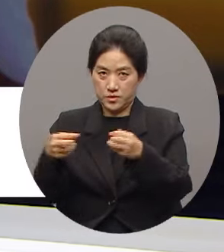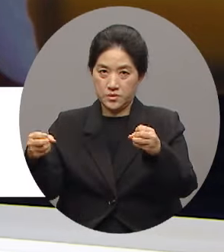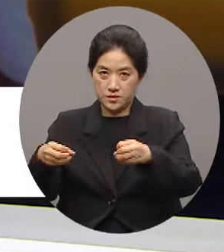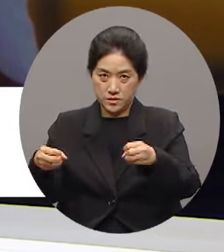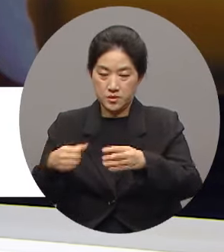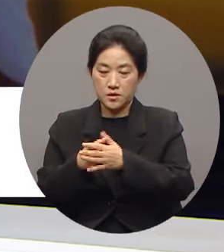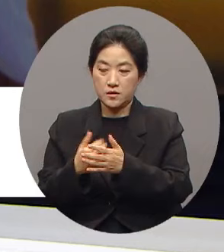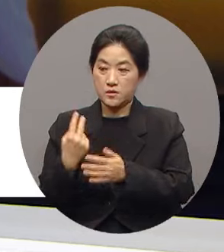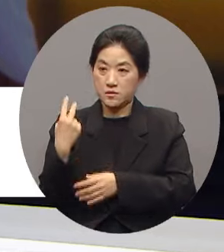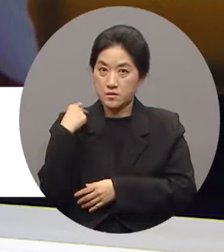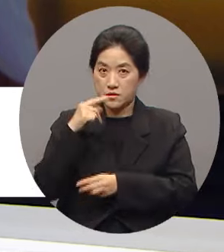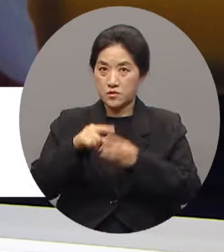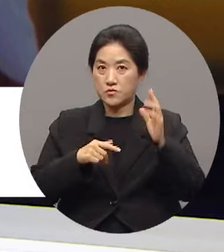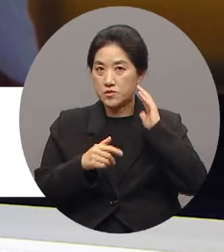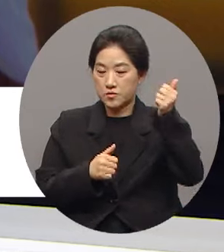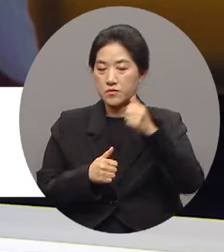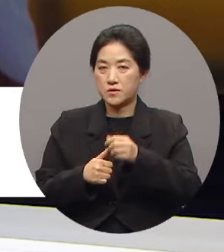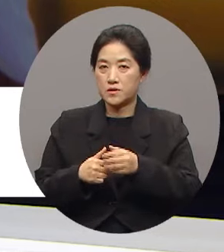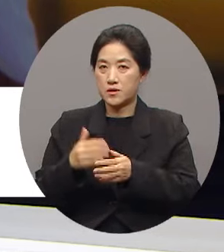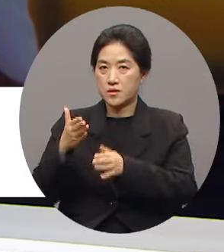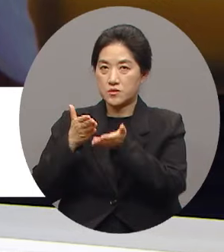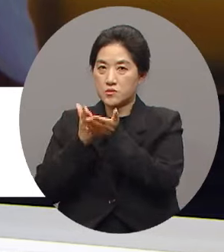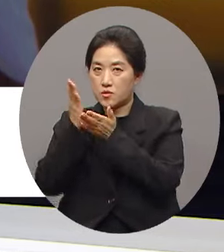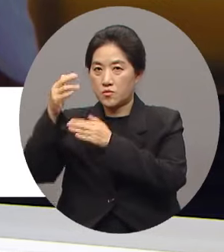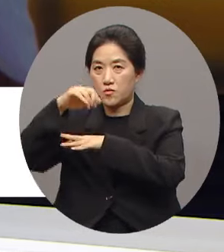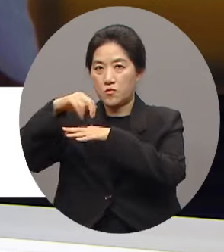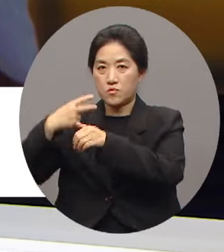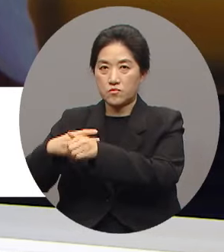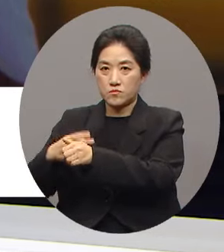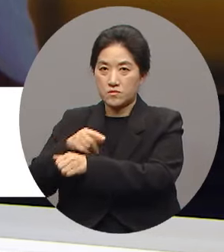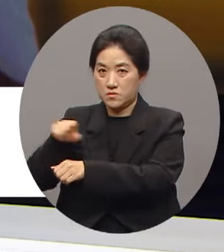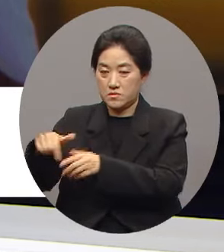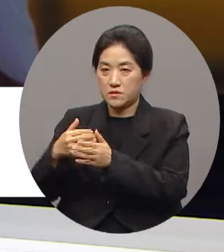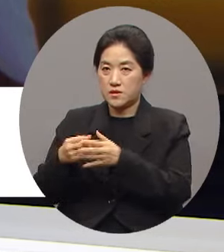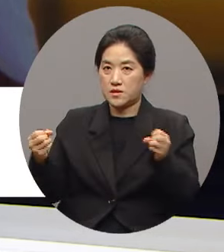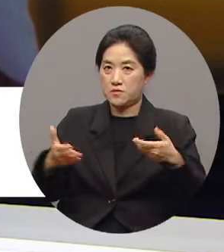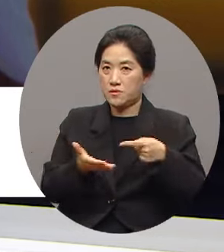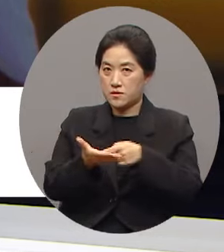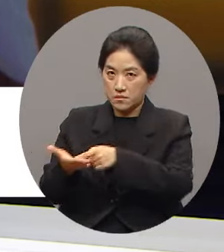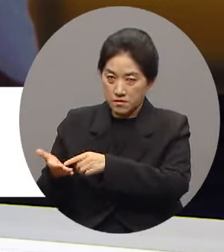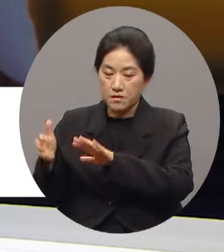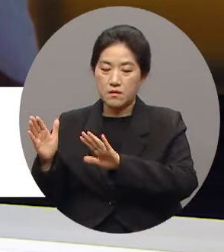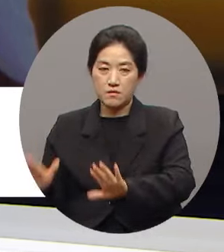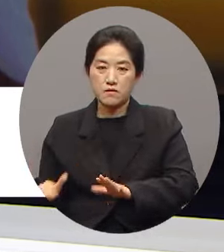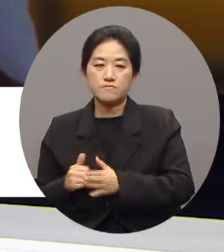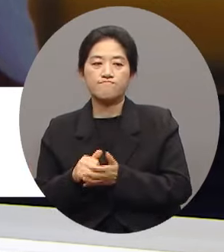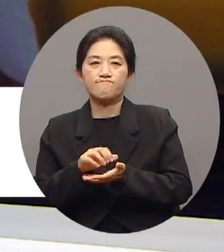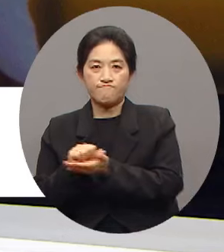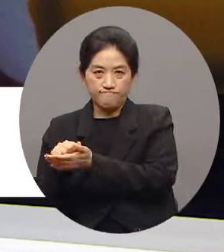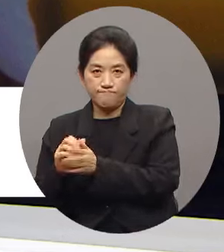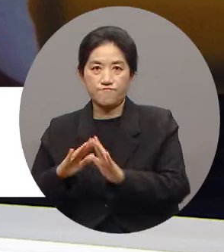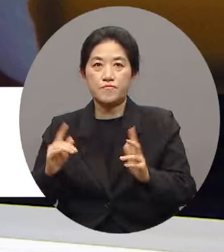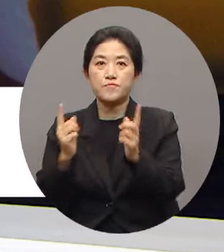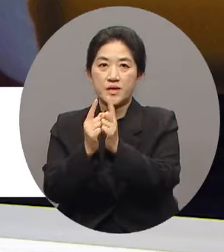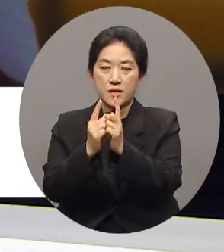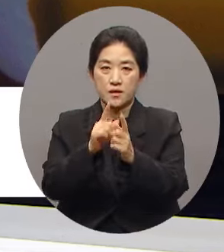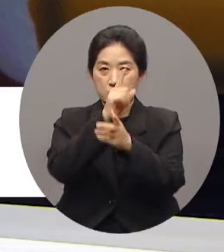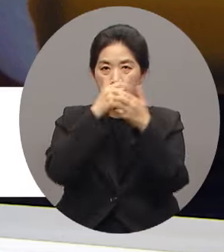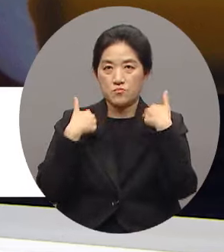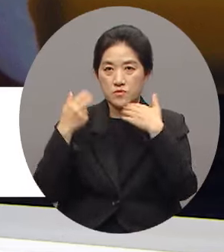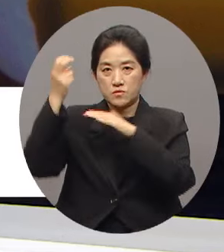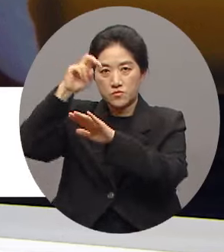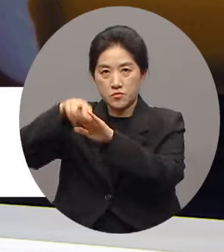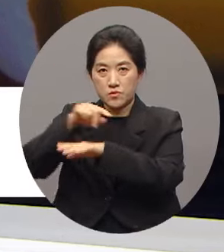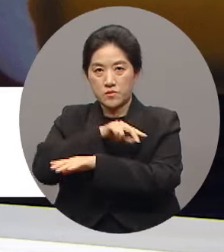윤 대통령이 전공의들에게 대화를 제의했고, 오늘 박 회장이 전격 수용하면서 만남이 성사됐는데요. 정부와 의료계